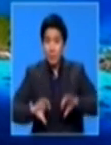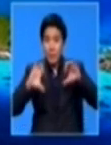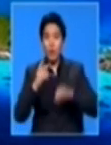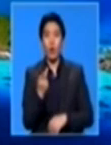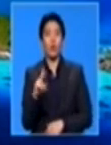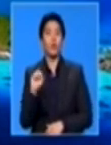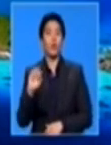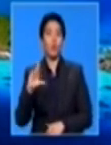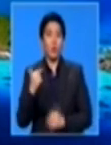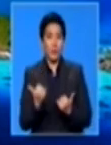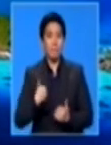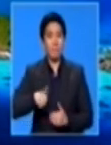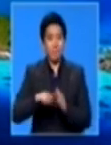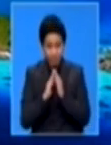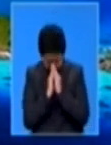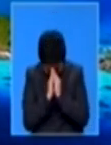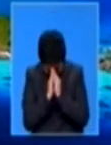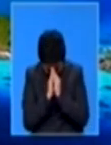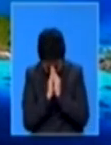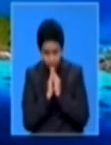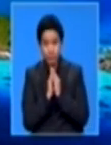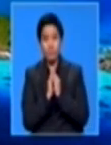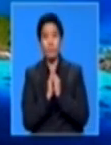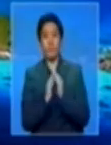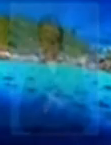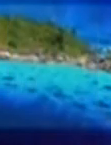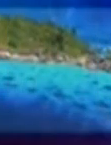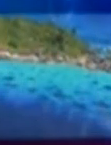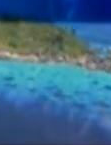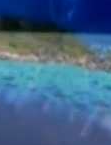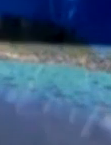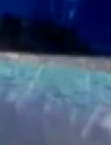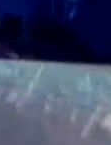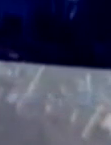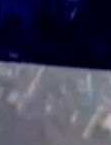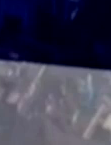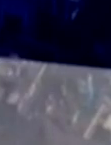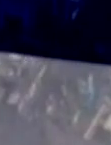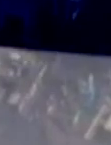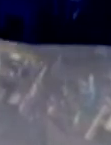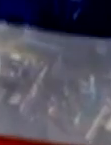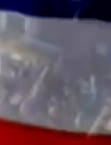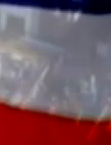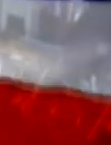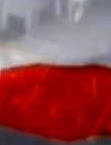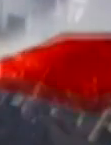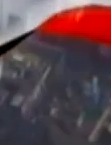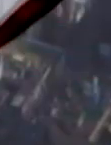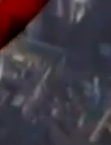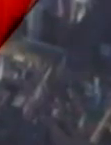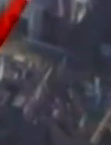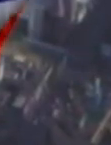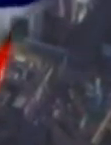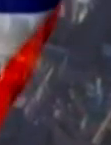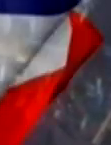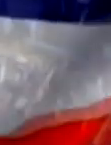ขอบคุณครับสวัสดีครับ แต่หากเราร่วมมือต่อเติมลมหายใ